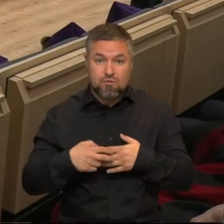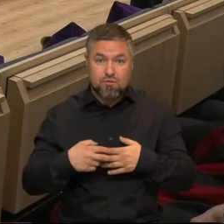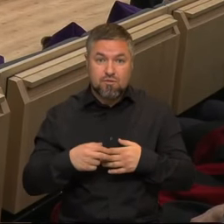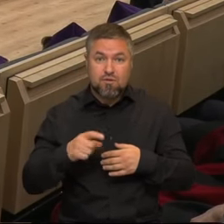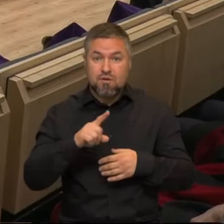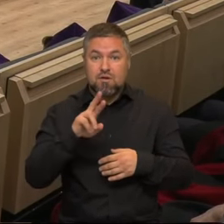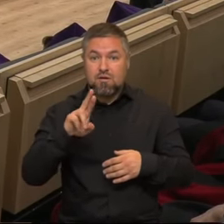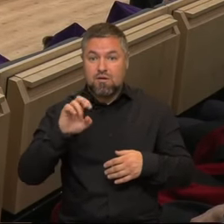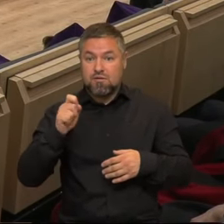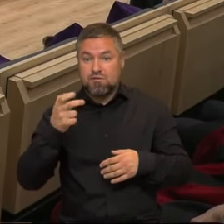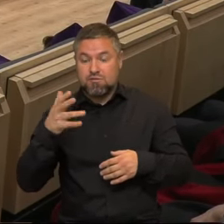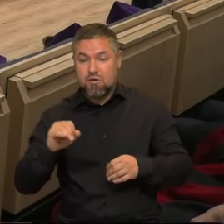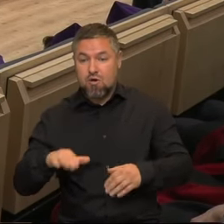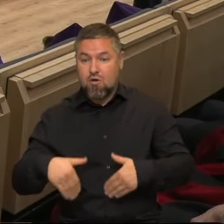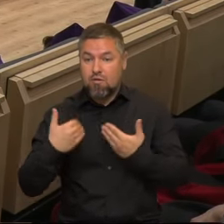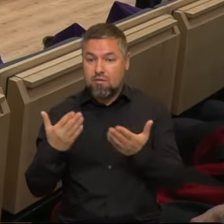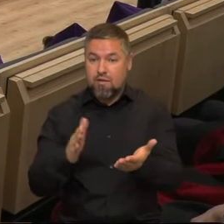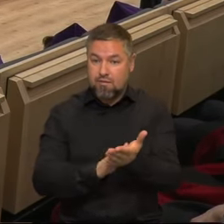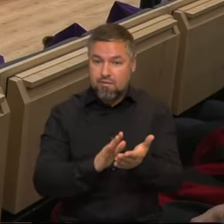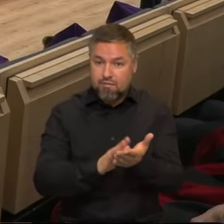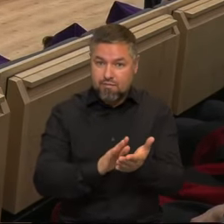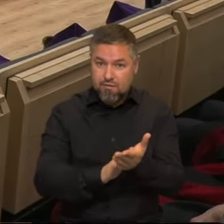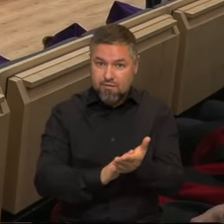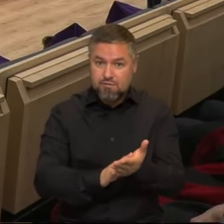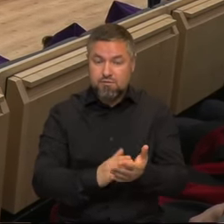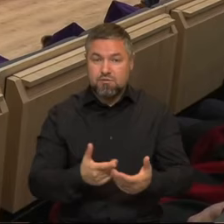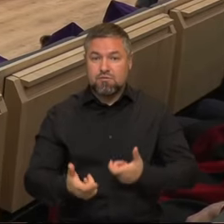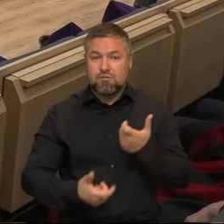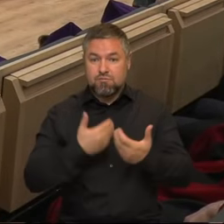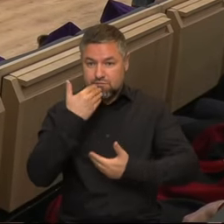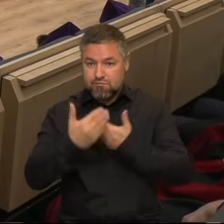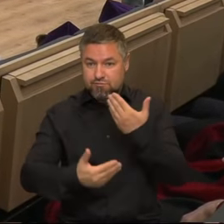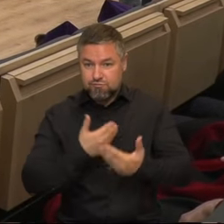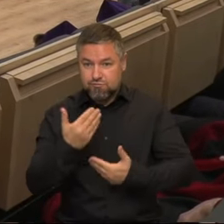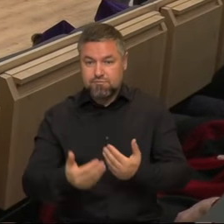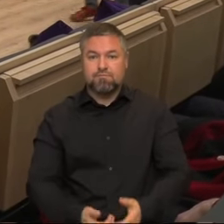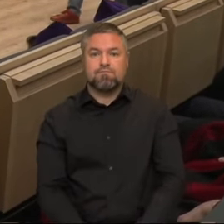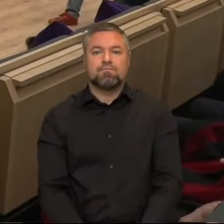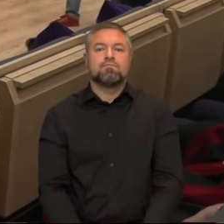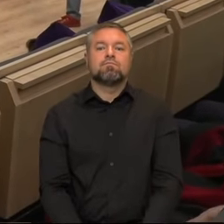inżyniera Adama Rylskiego o wręczenie nagród i złożenie gratulacji.